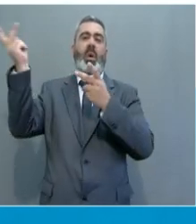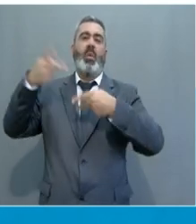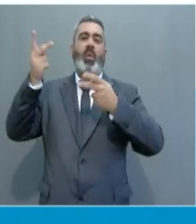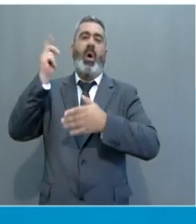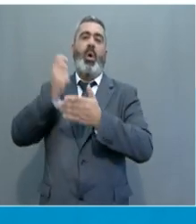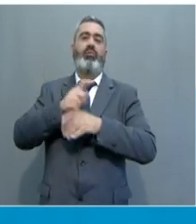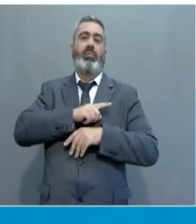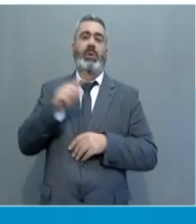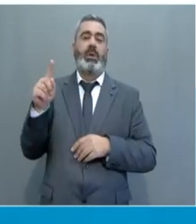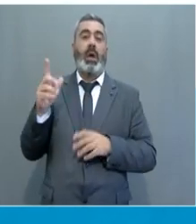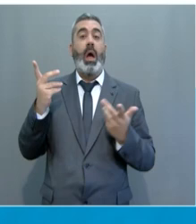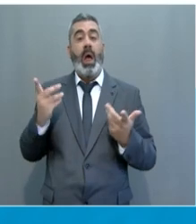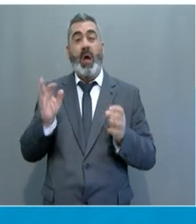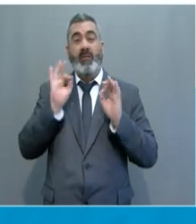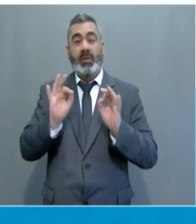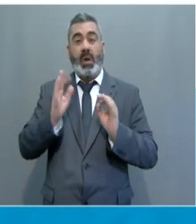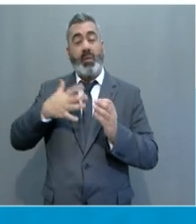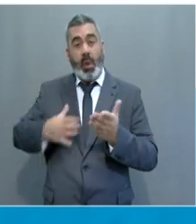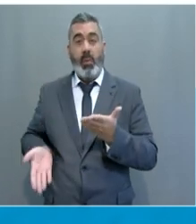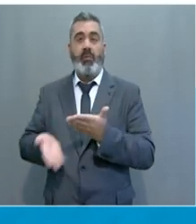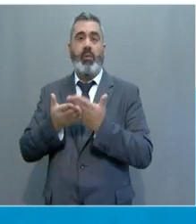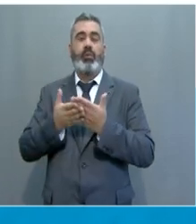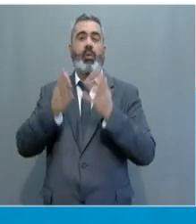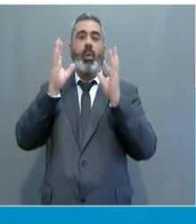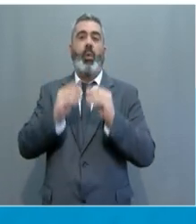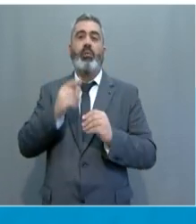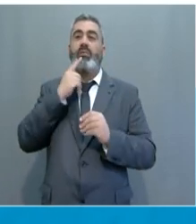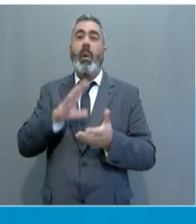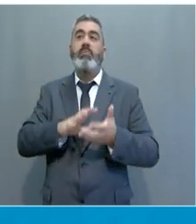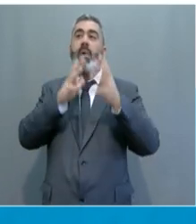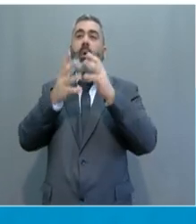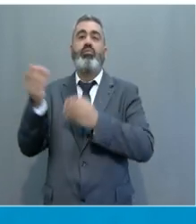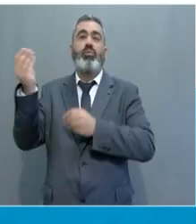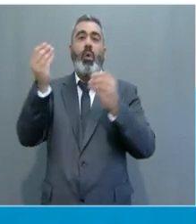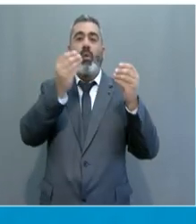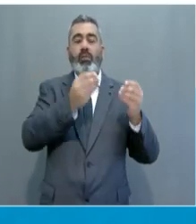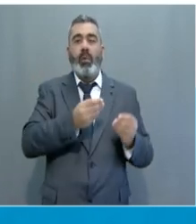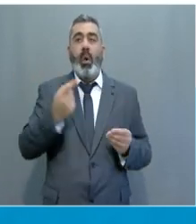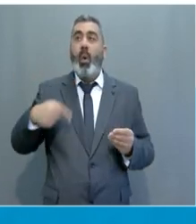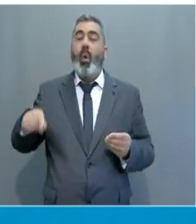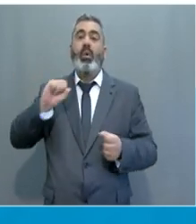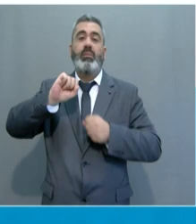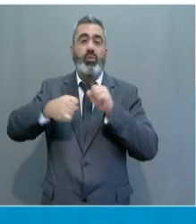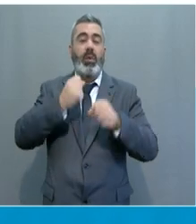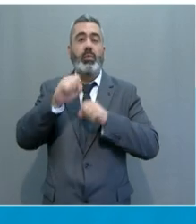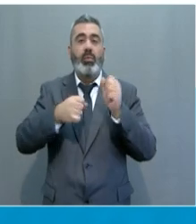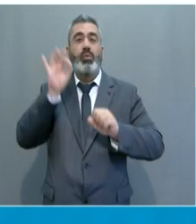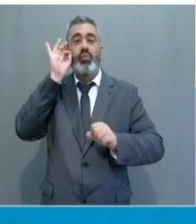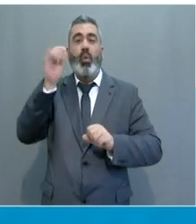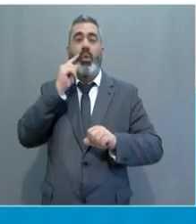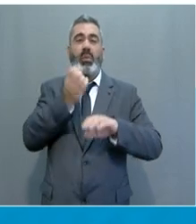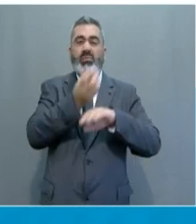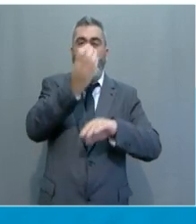να συμβάλλουμε και εμείς στο βαθμό που μας αναλογεί σε αυτή την παγκόσμια προσπάθεια την οποία όλοι πρέπει να κάνουμε, να περιορίσουμε τις